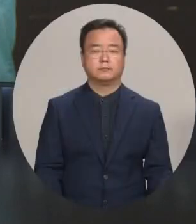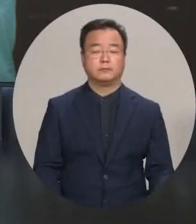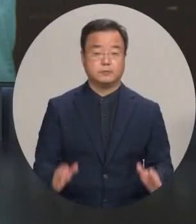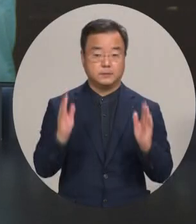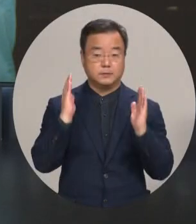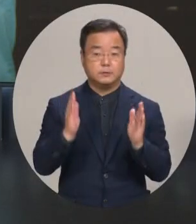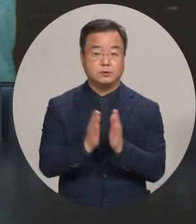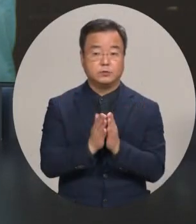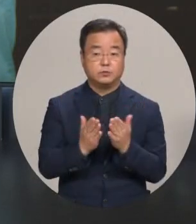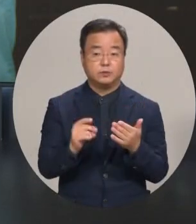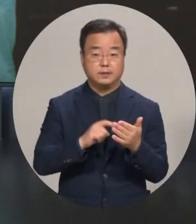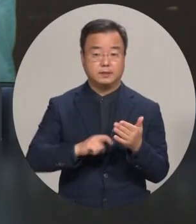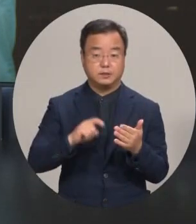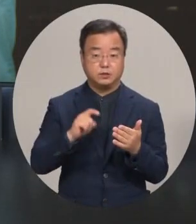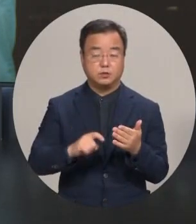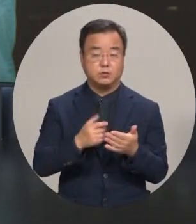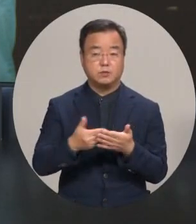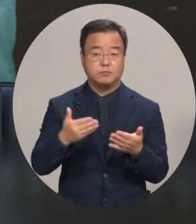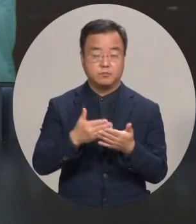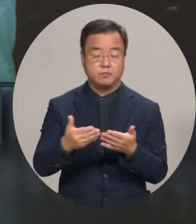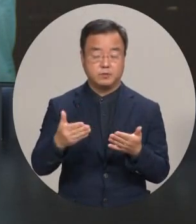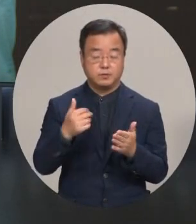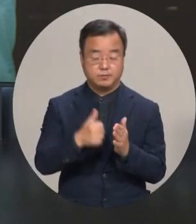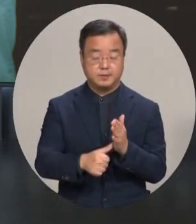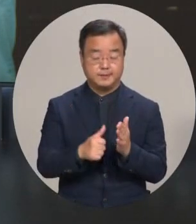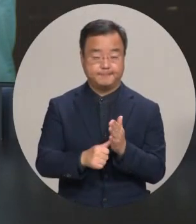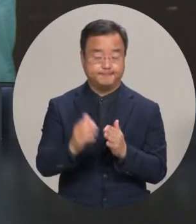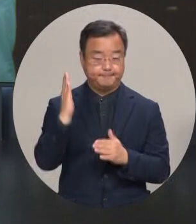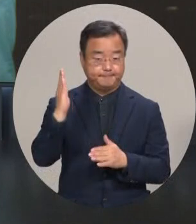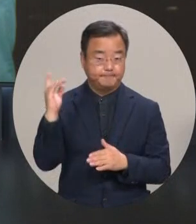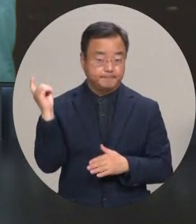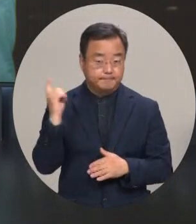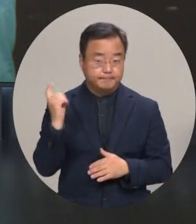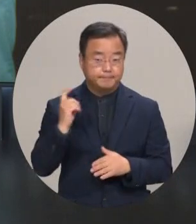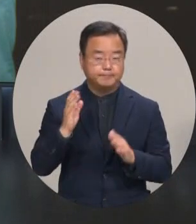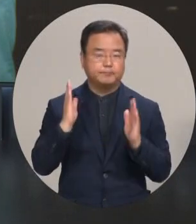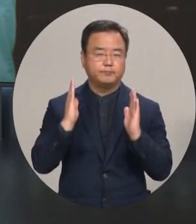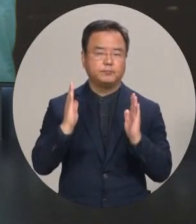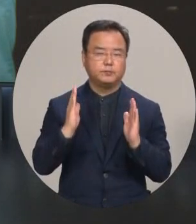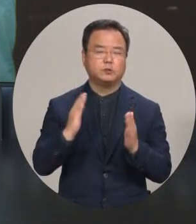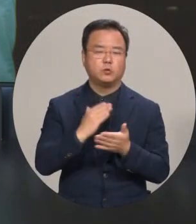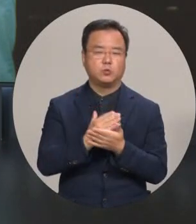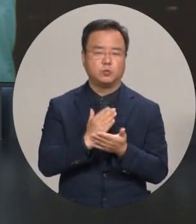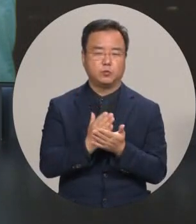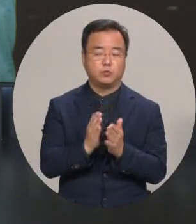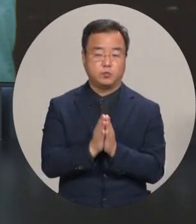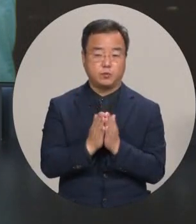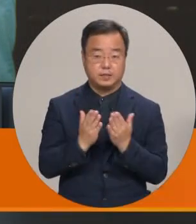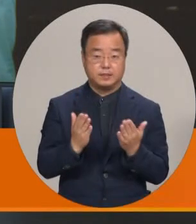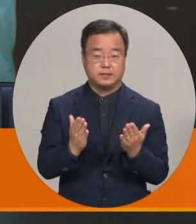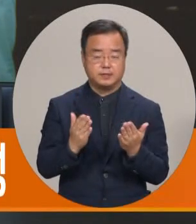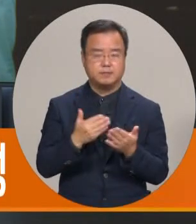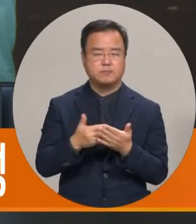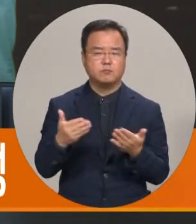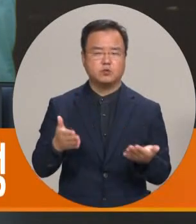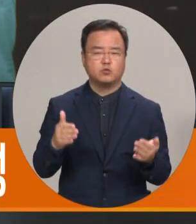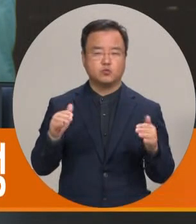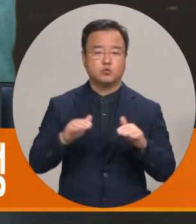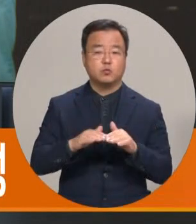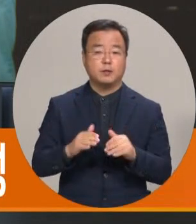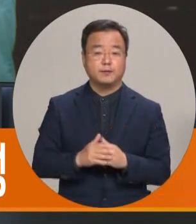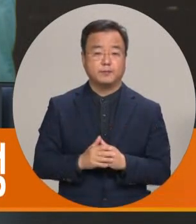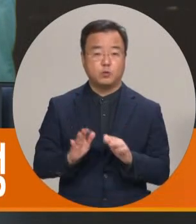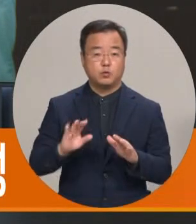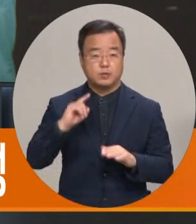네, 교과서 속 미술 작품의 뒷이야기를 생생하게 들어보는 교과서 미술관 시간입니다. 오늘은